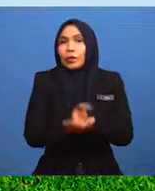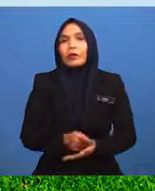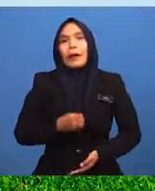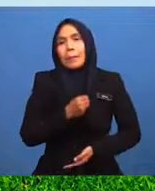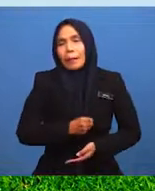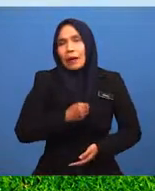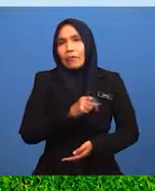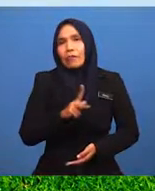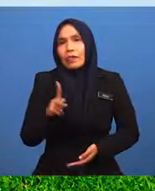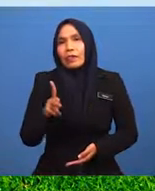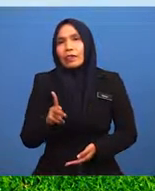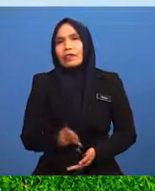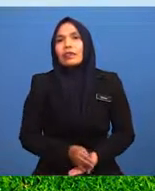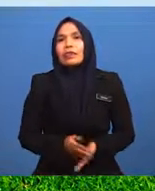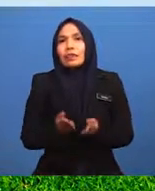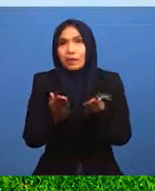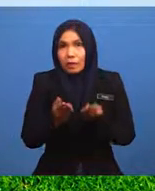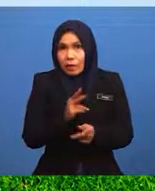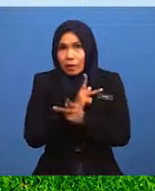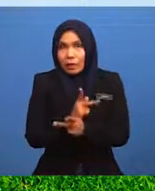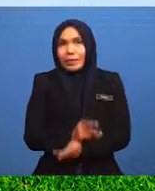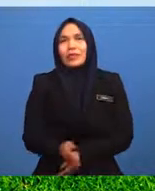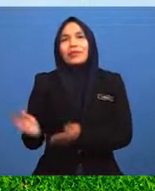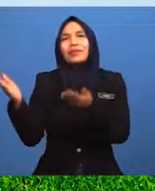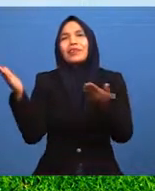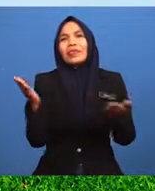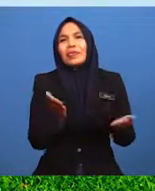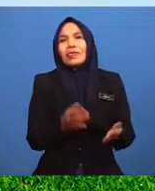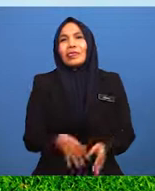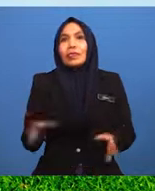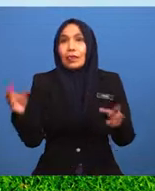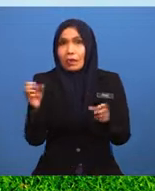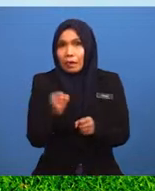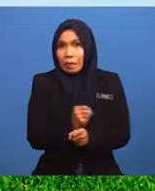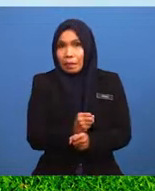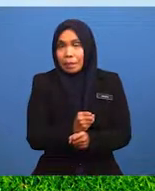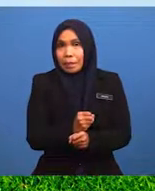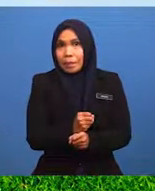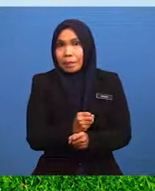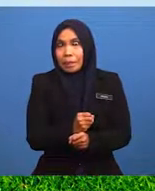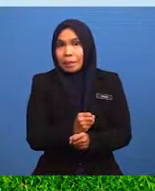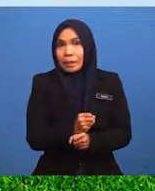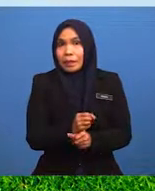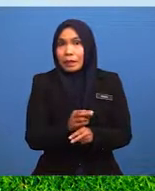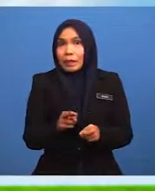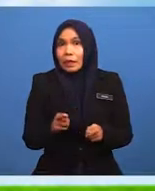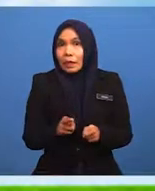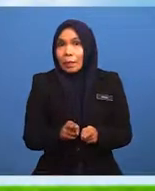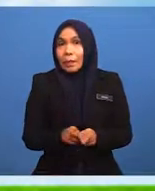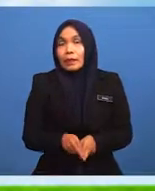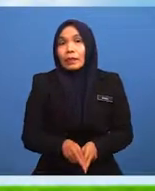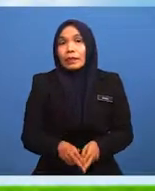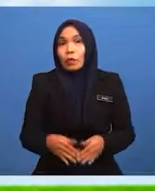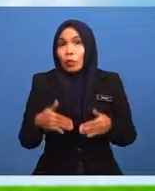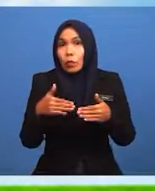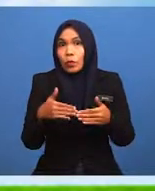izinkan saya, silakan dapat mengeratkan hubungan antara ahli keluarga.